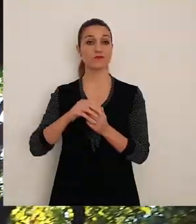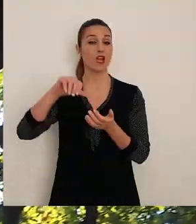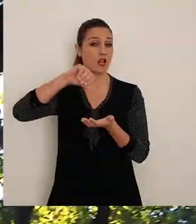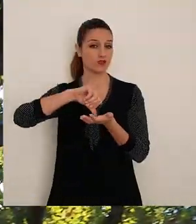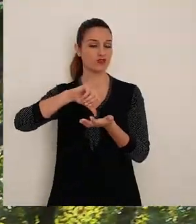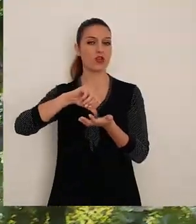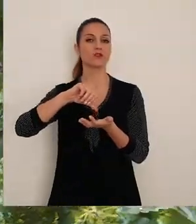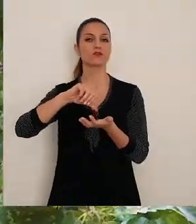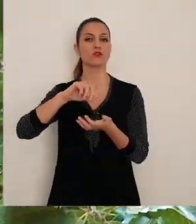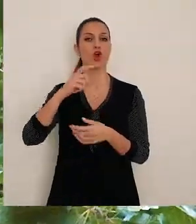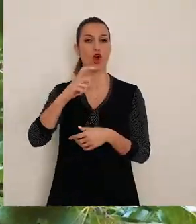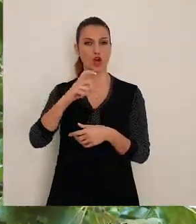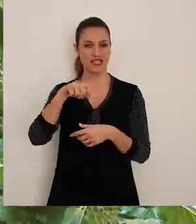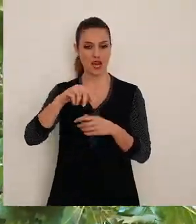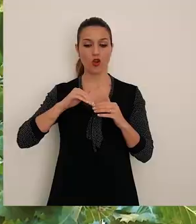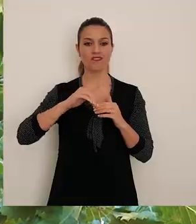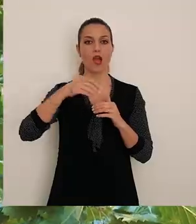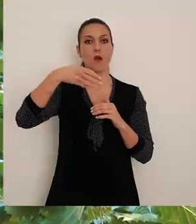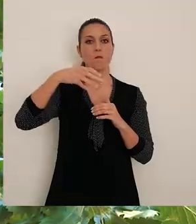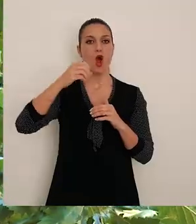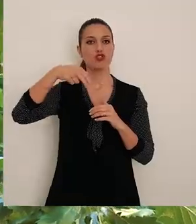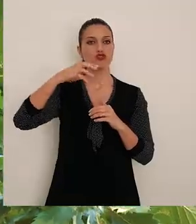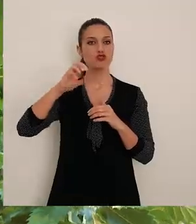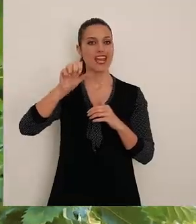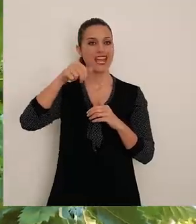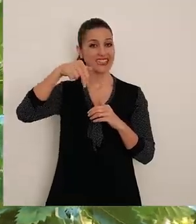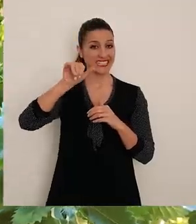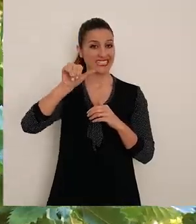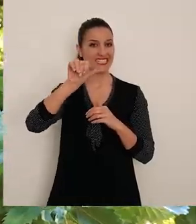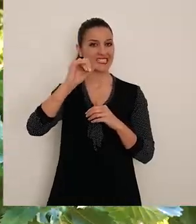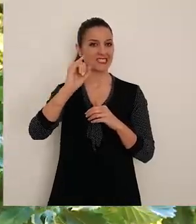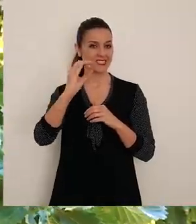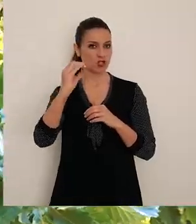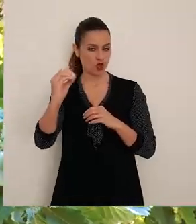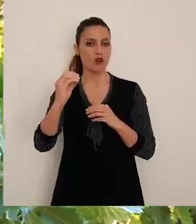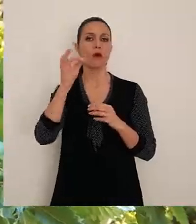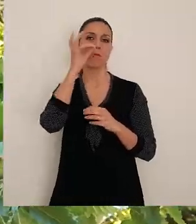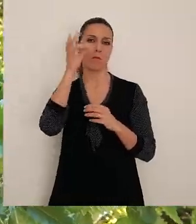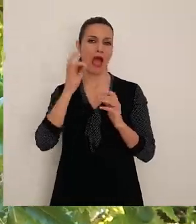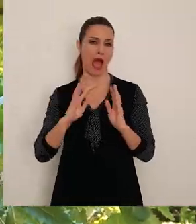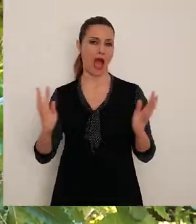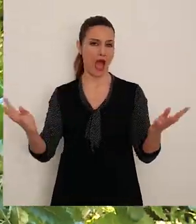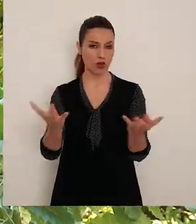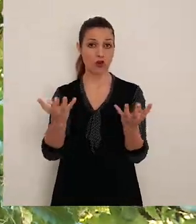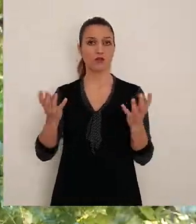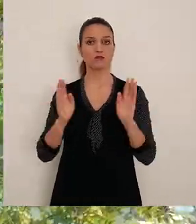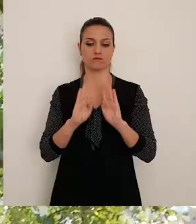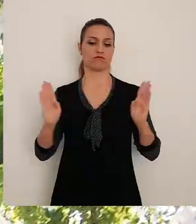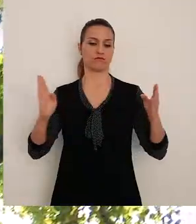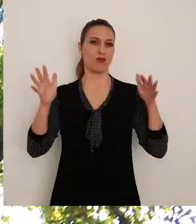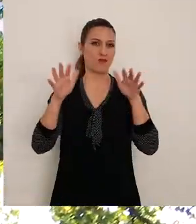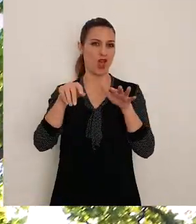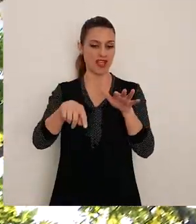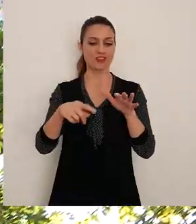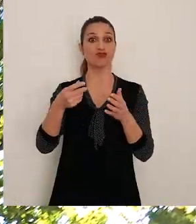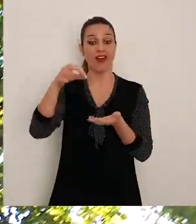Nel cuore di Corigliano, lungo via Moncenisio, racchiusa in un piccolo parco che ne protegge l'integrità, è possibile ammirare una delle specie arboree